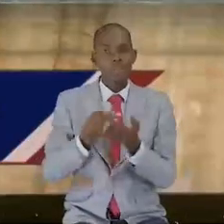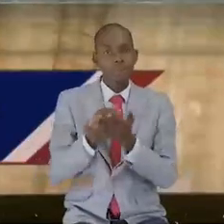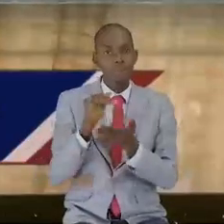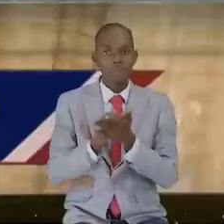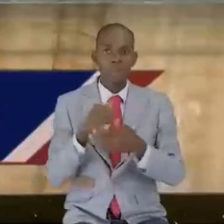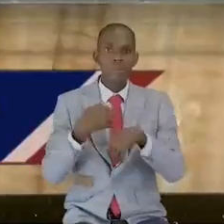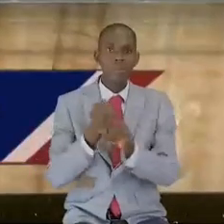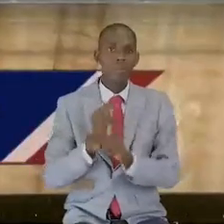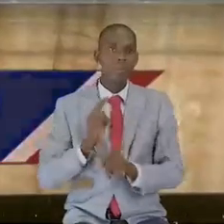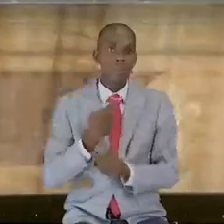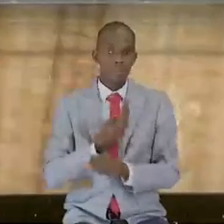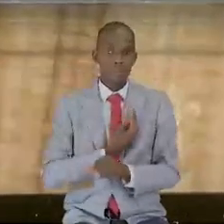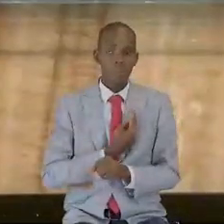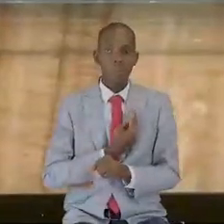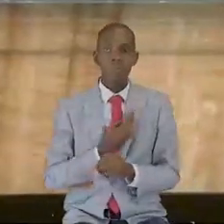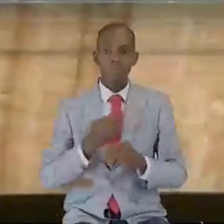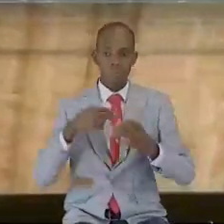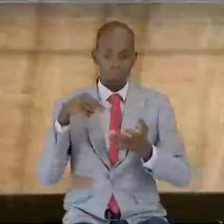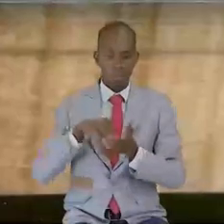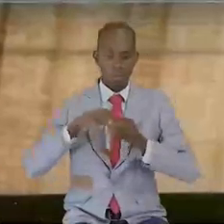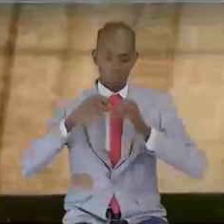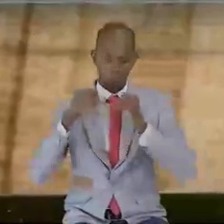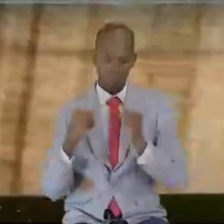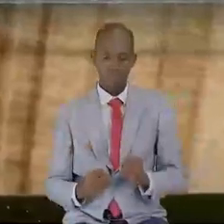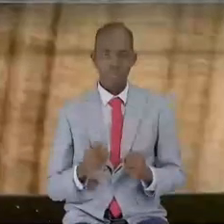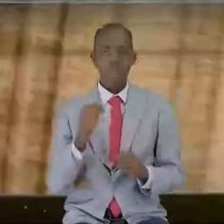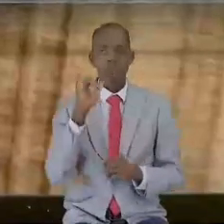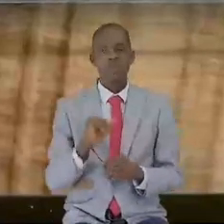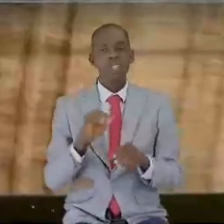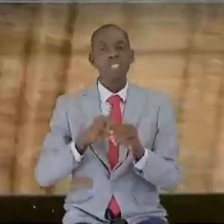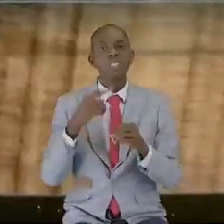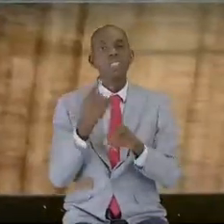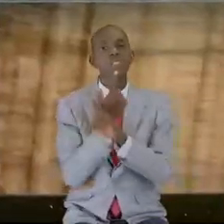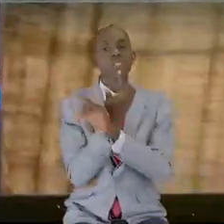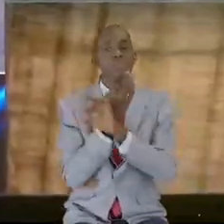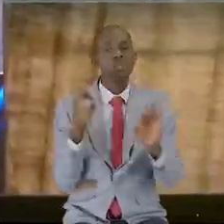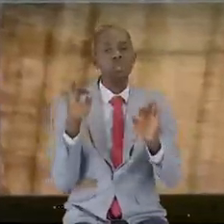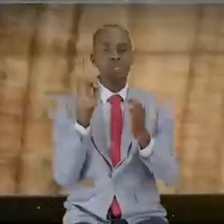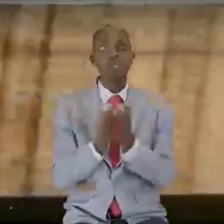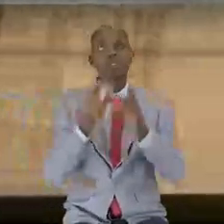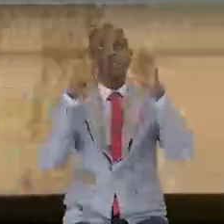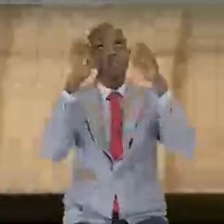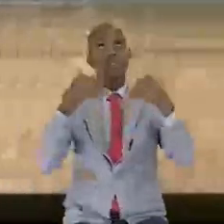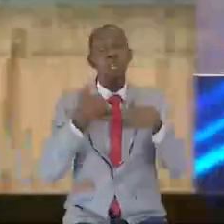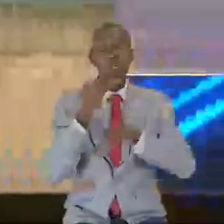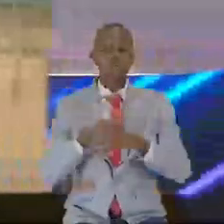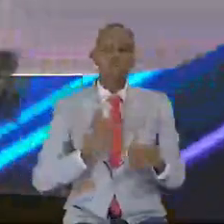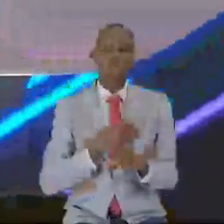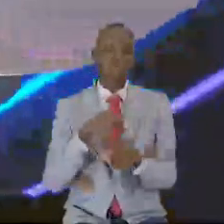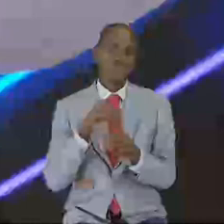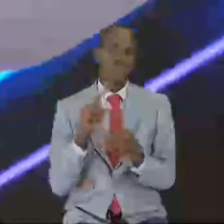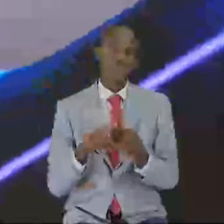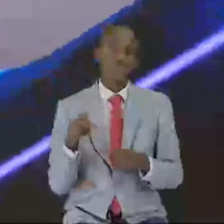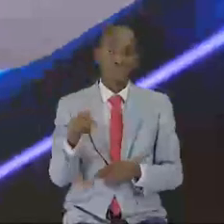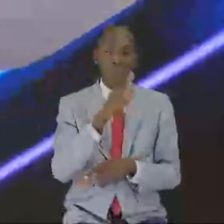qui nous amène à tenir fermement dans la liberté à laquelle il nous a appelés. Vous connaîtrez